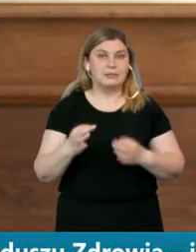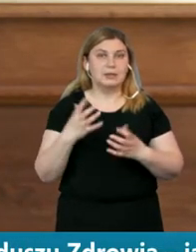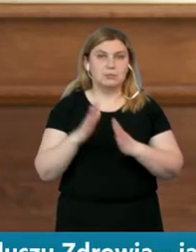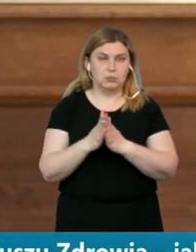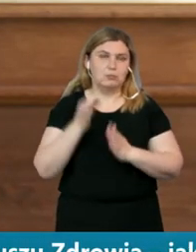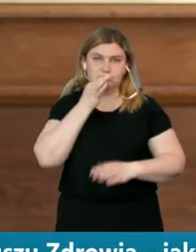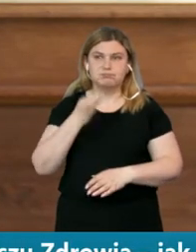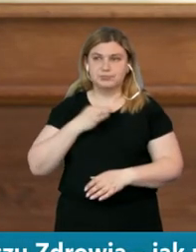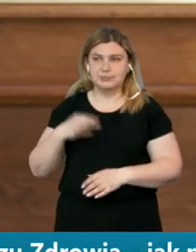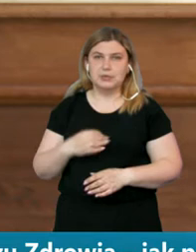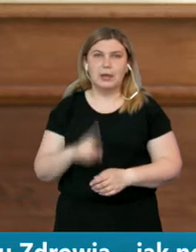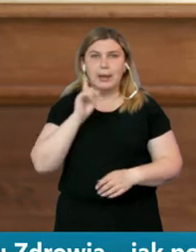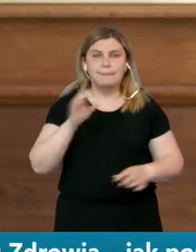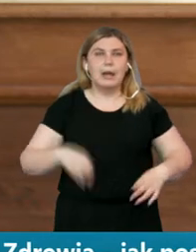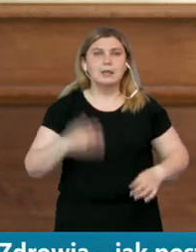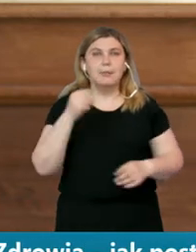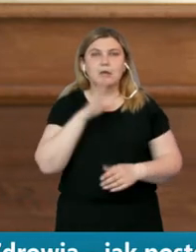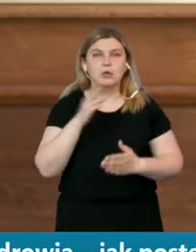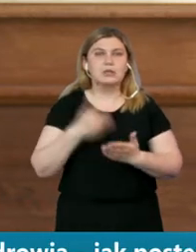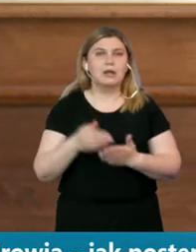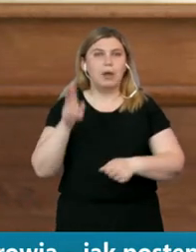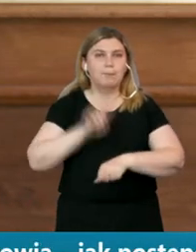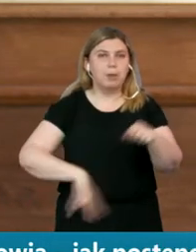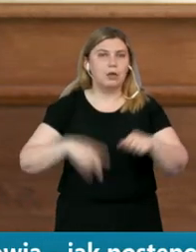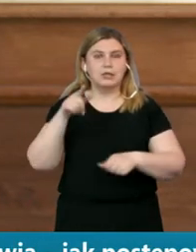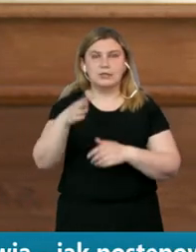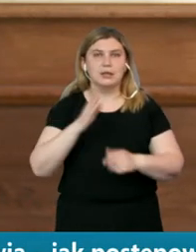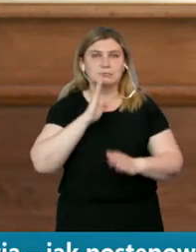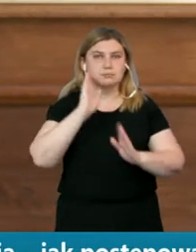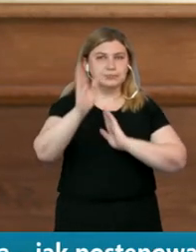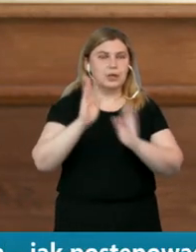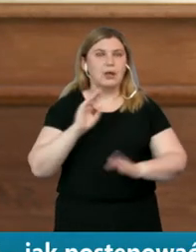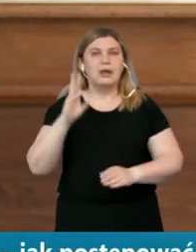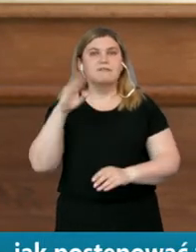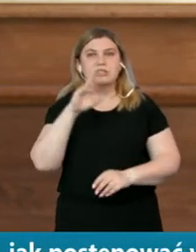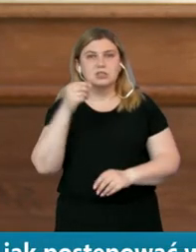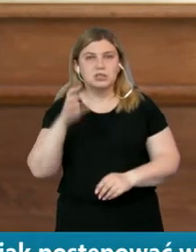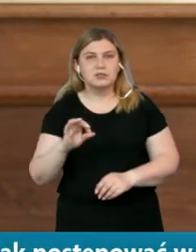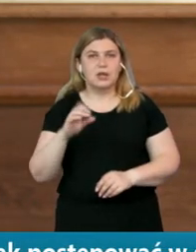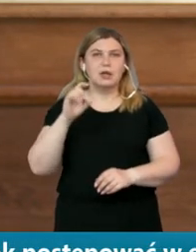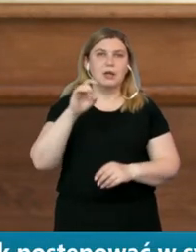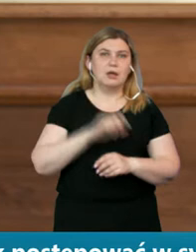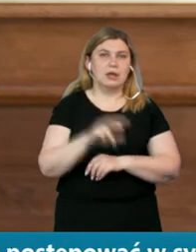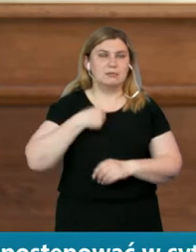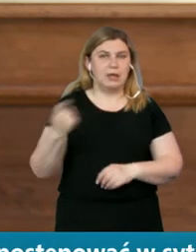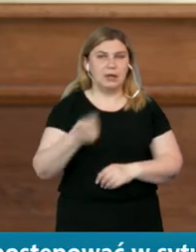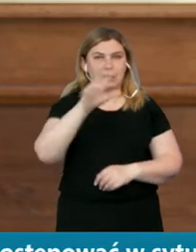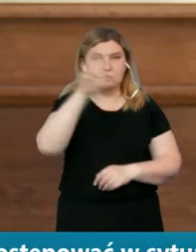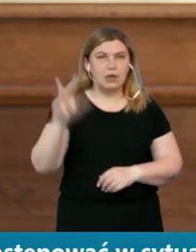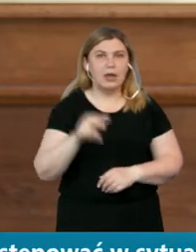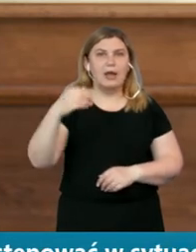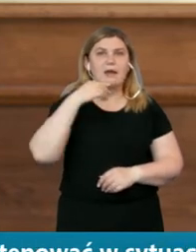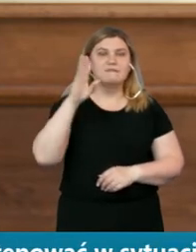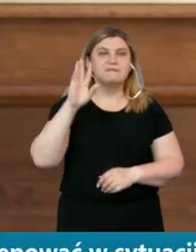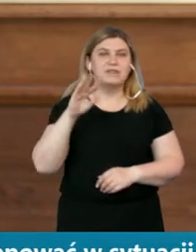pytań. Pan Mariusz pyta, dlaczego policja nie kieruje ruchem na Wyszyńskiego z Pomorzan od Bosmana do Mostu Długiego jechałem 3 godziny, bo jadący Wyszyńskiego w dół